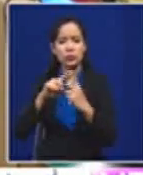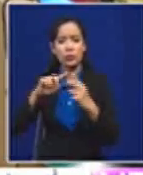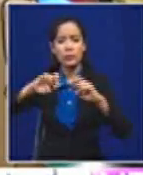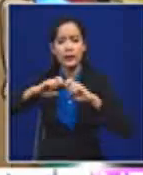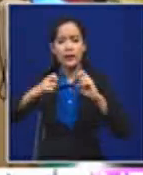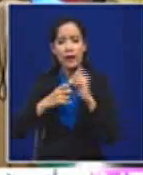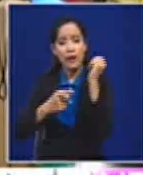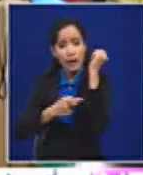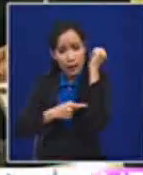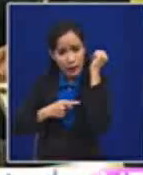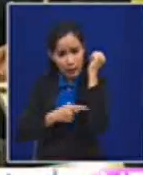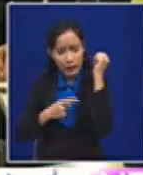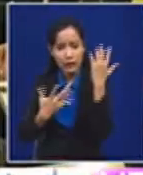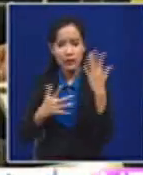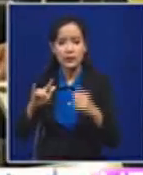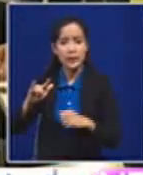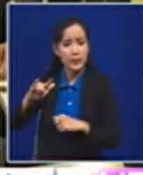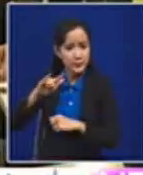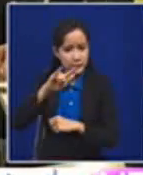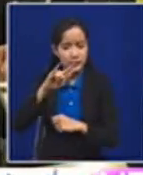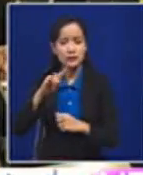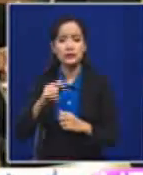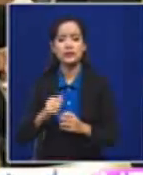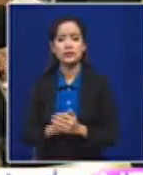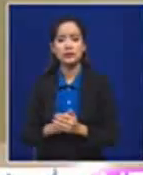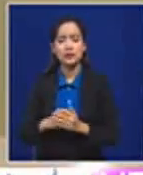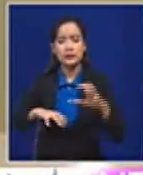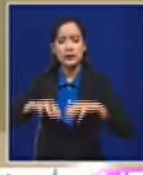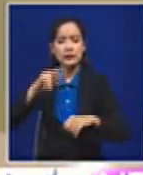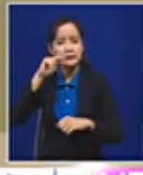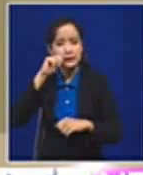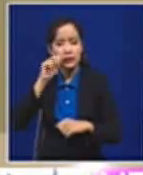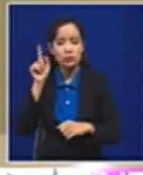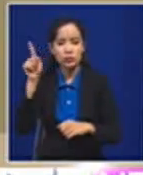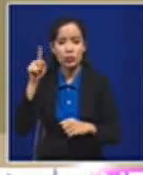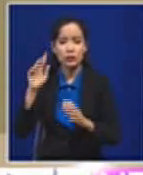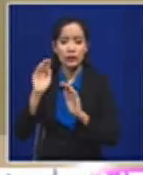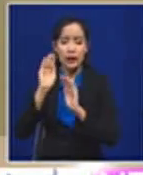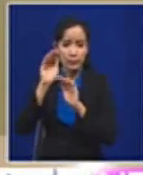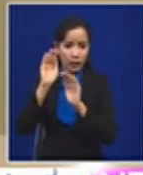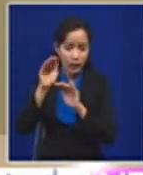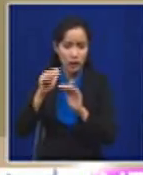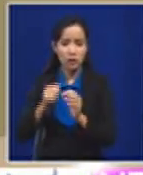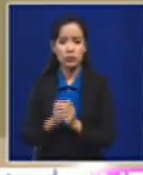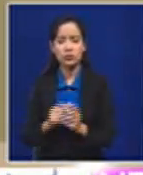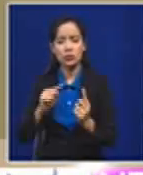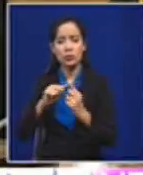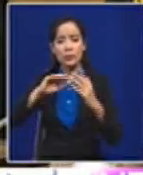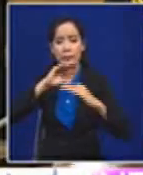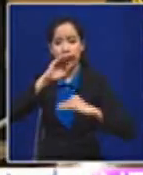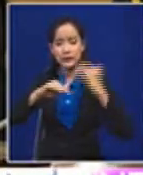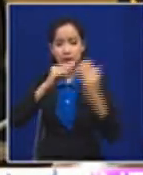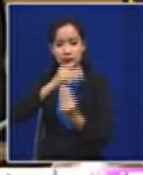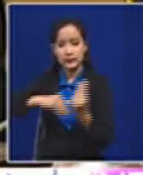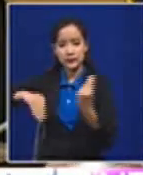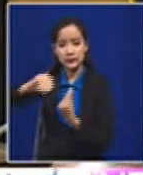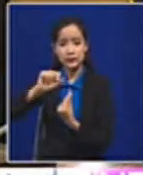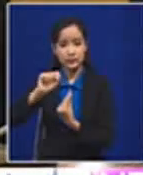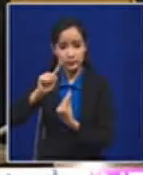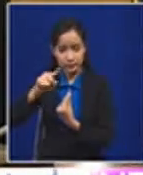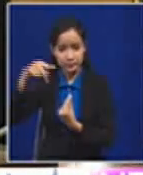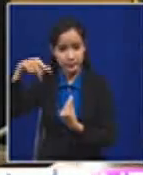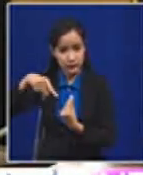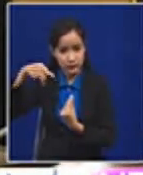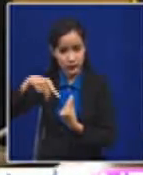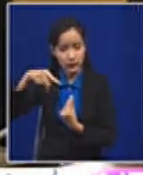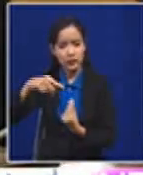ราการบินพลเรือนและการจัดการคลองลาดพร้าวรวมถึงการพัฒนาเขตเศรษฐกิจพิเศษซึ่งนายกรั